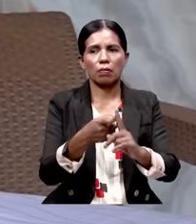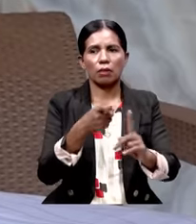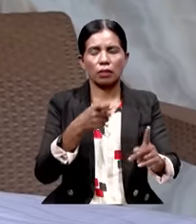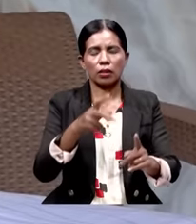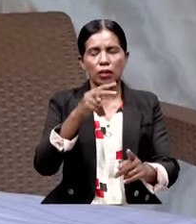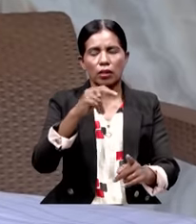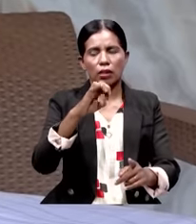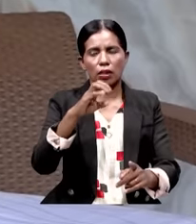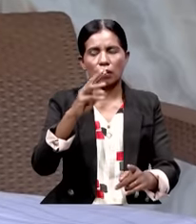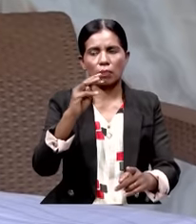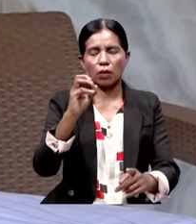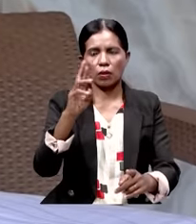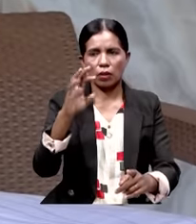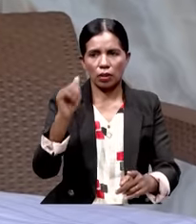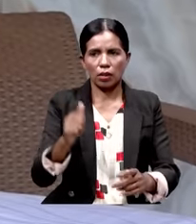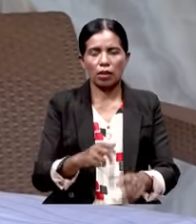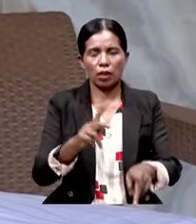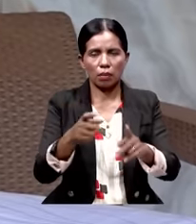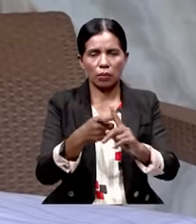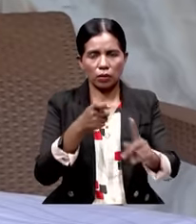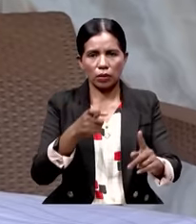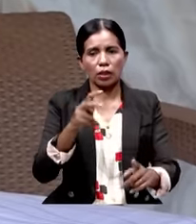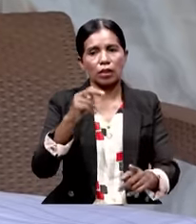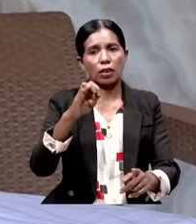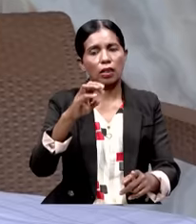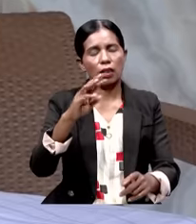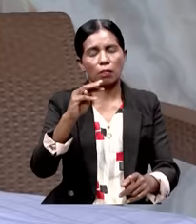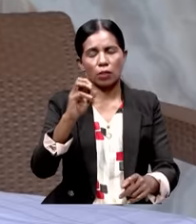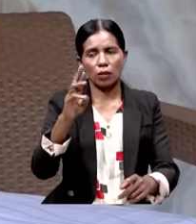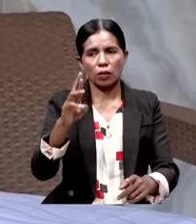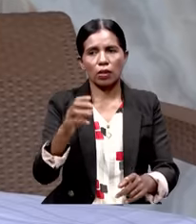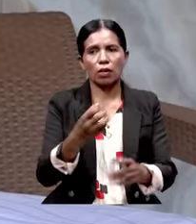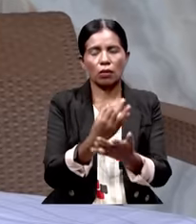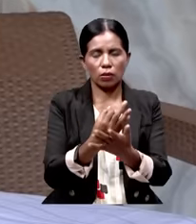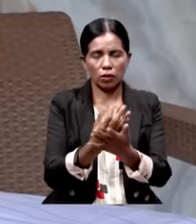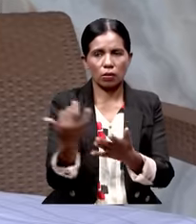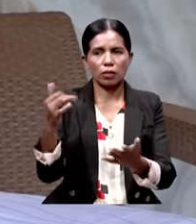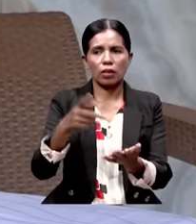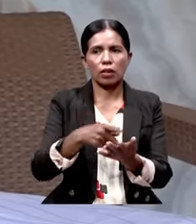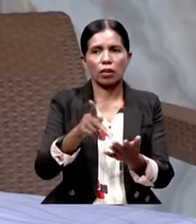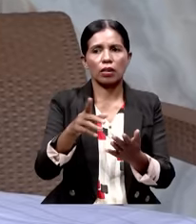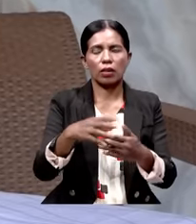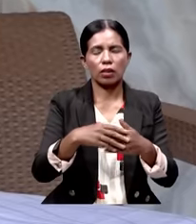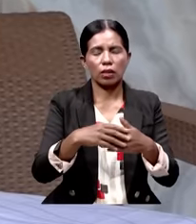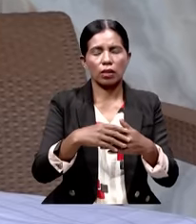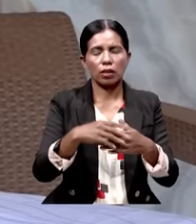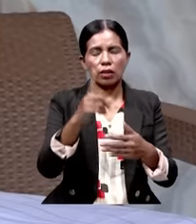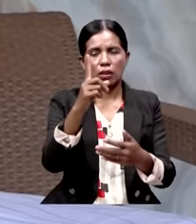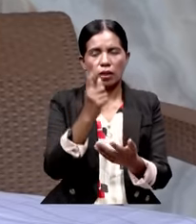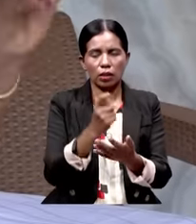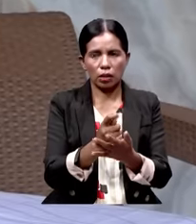imori. Emane tem mais na imori, iya salario nebe sira heta 1700 ne thank you